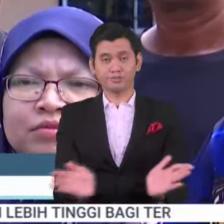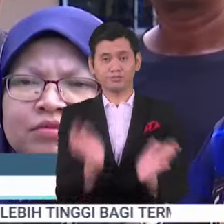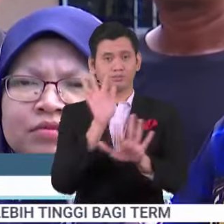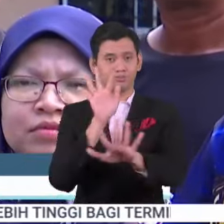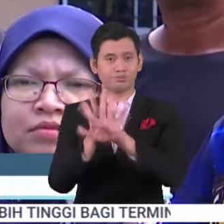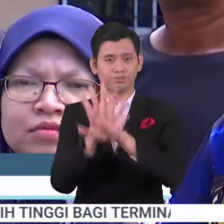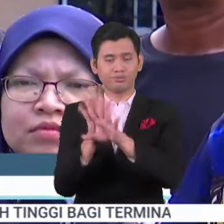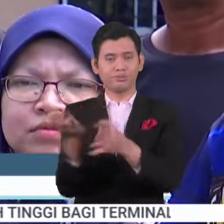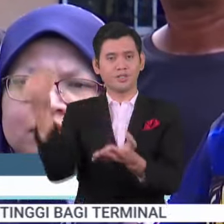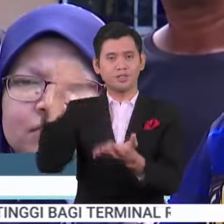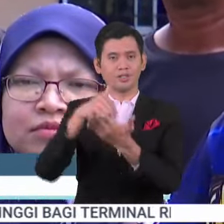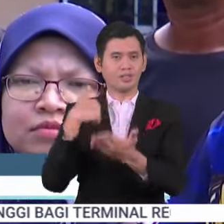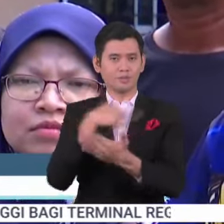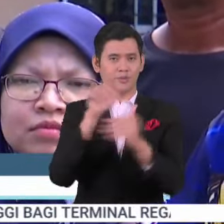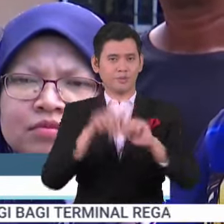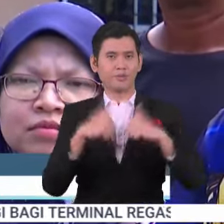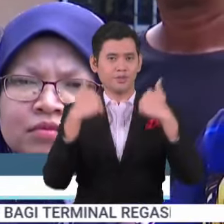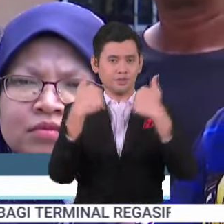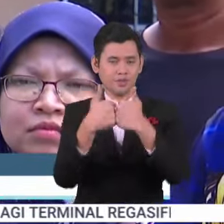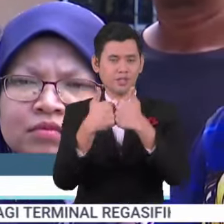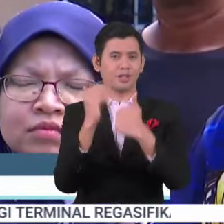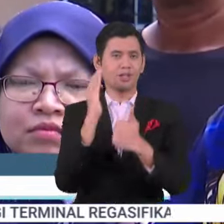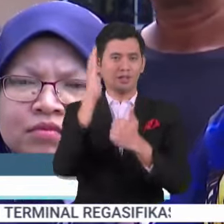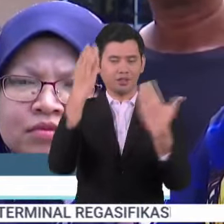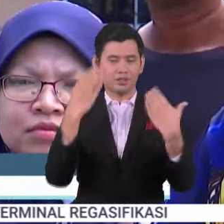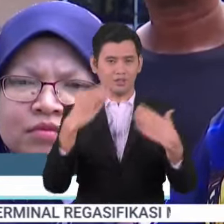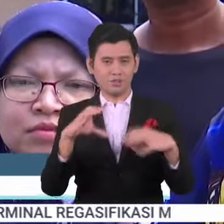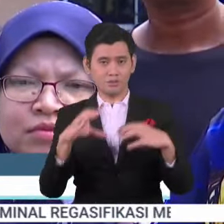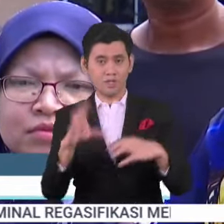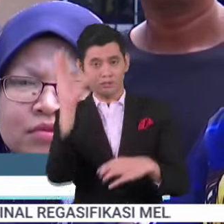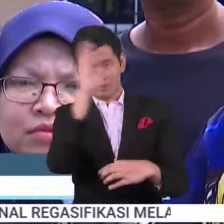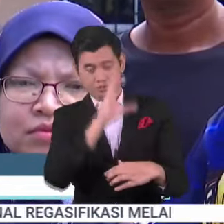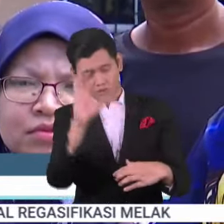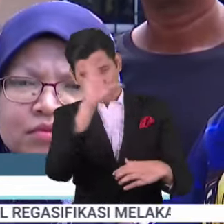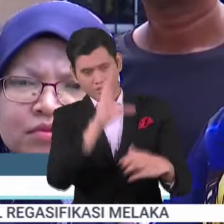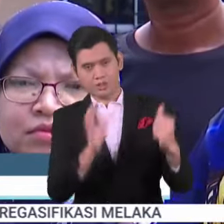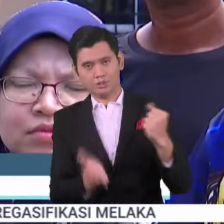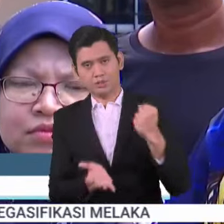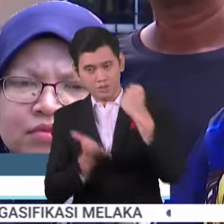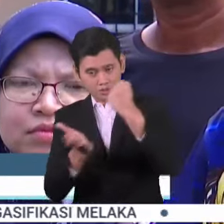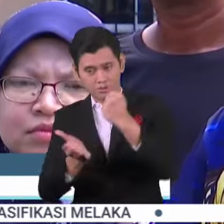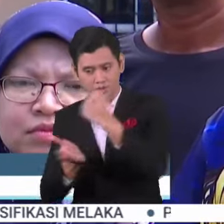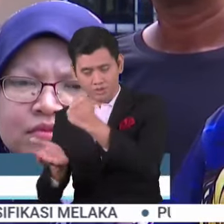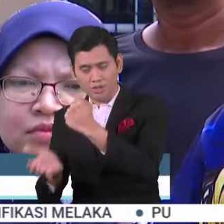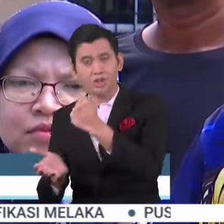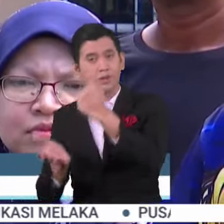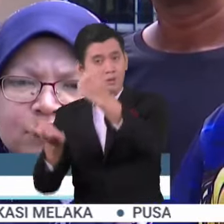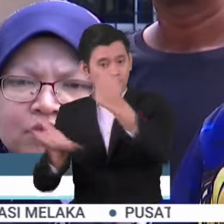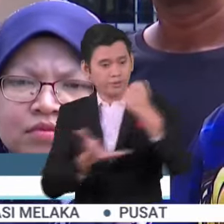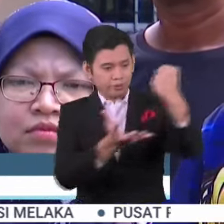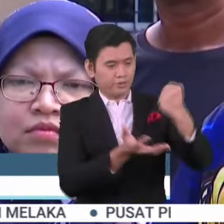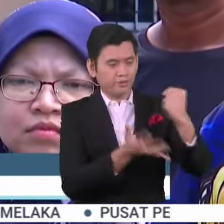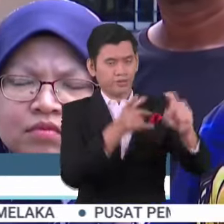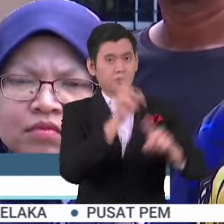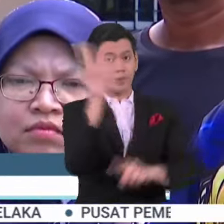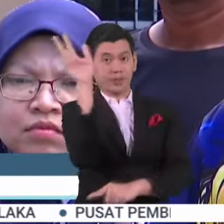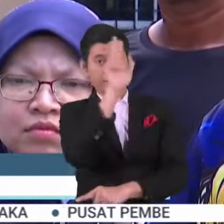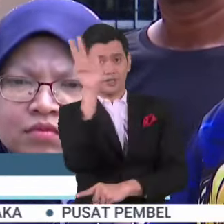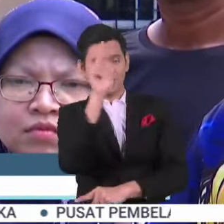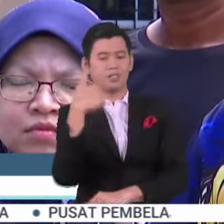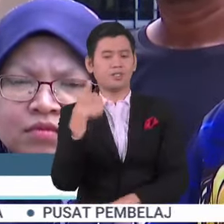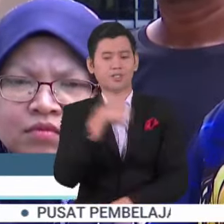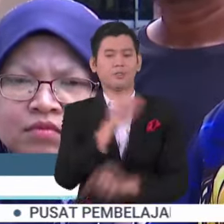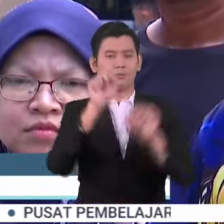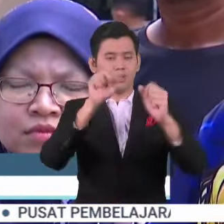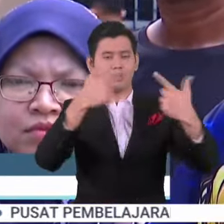kita bagi piak persatuan akan Cuba mencari peruntukan daripada kerajaan untuk kita laksanakan